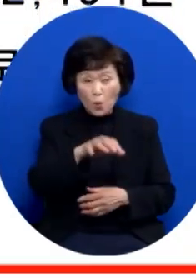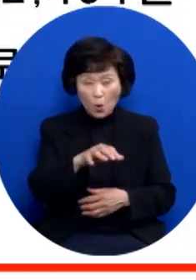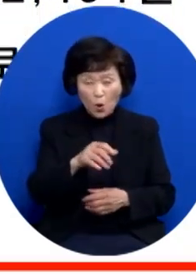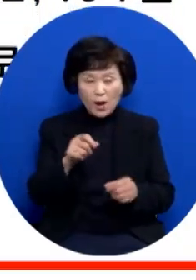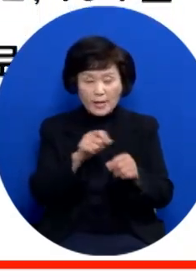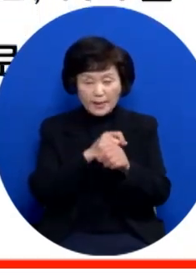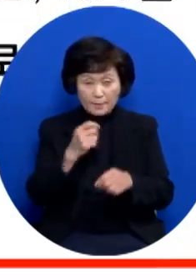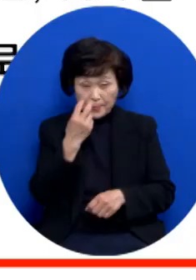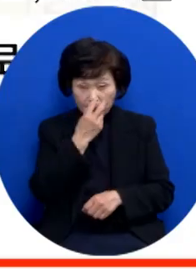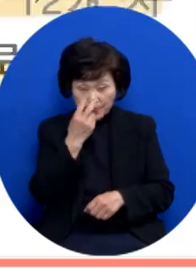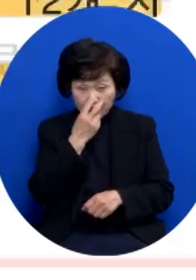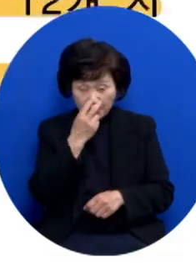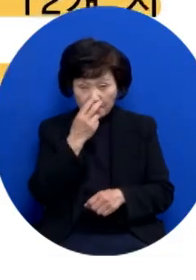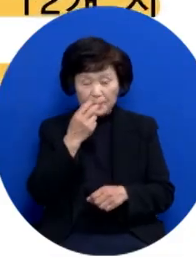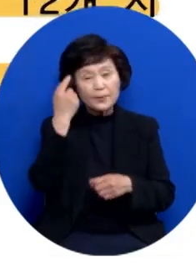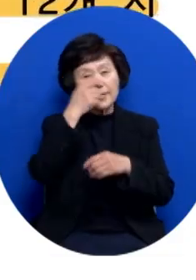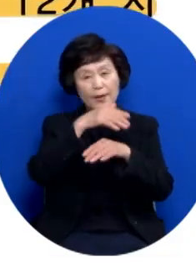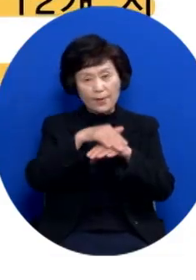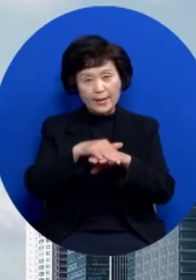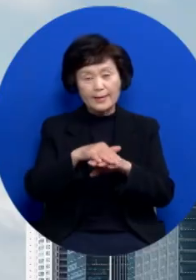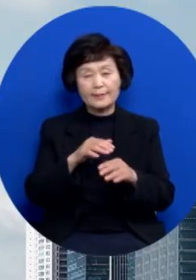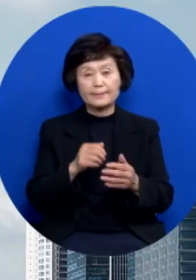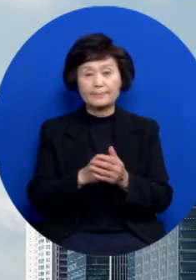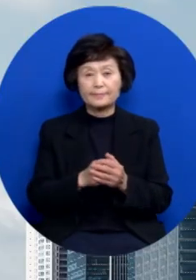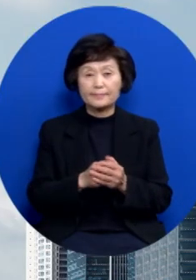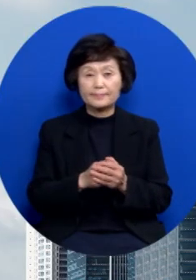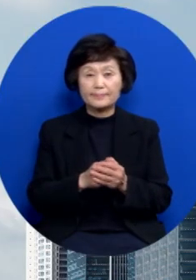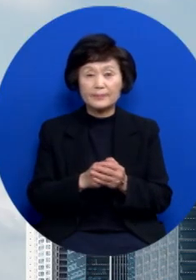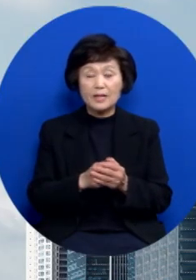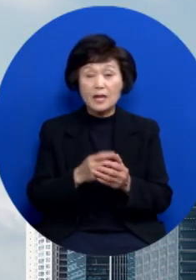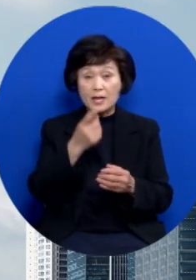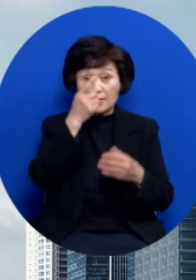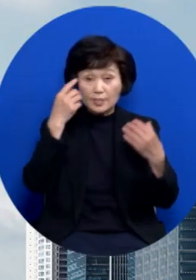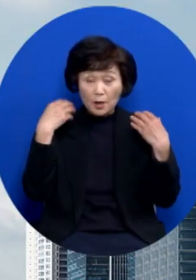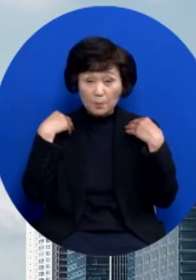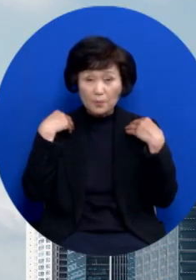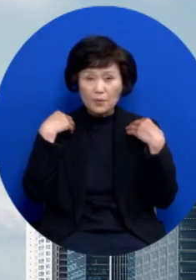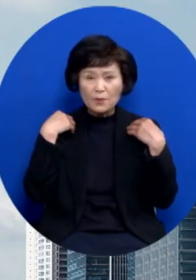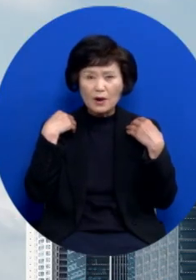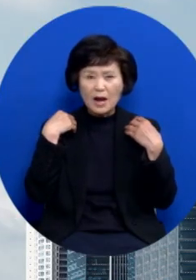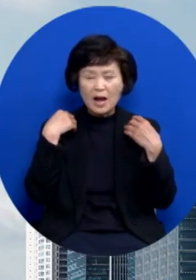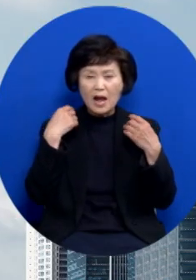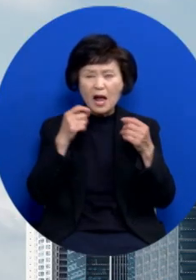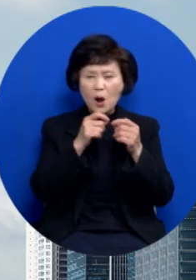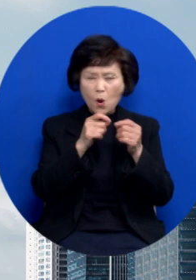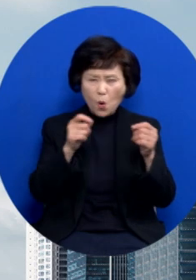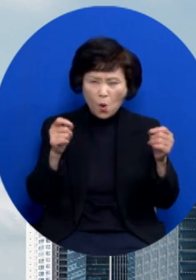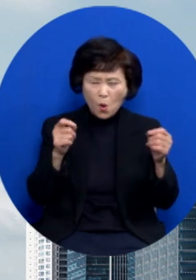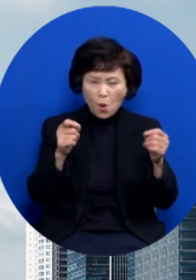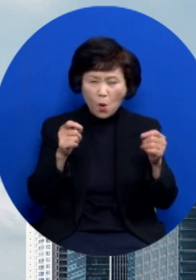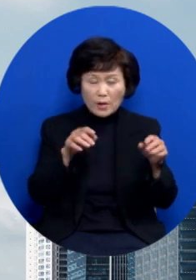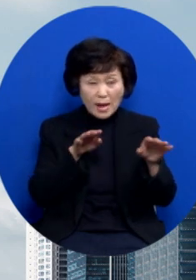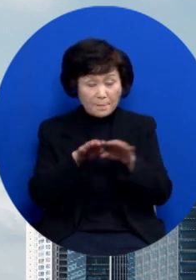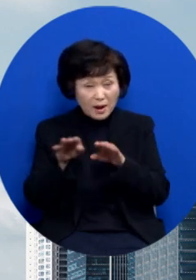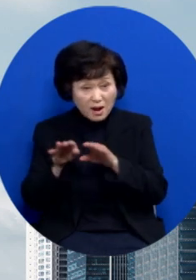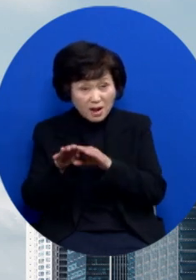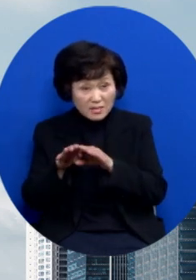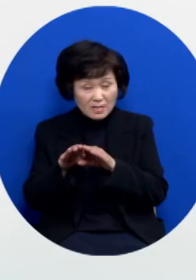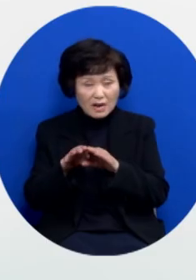특별 경계 근무도 진행할 계획입니다. 정부가 장기 결석 학생의 안전 상태를